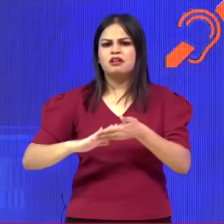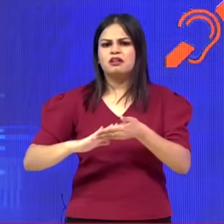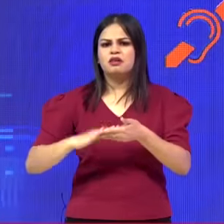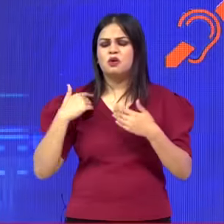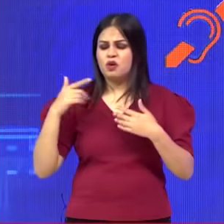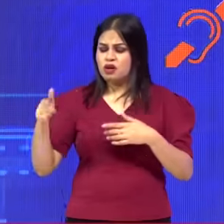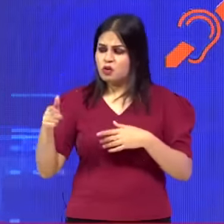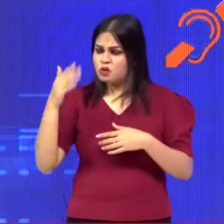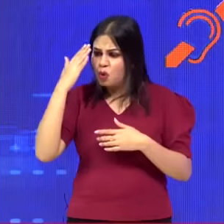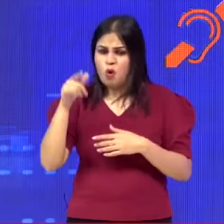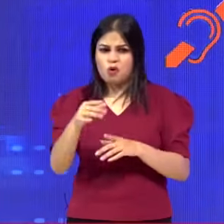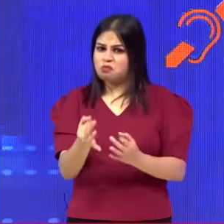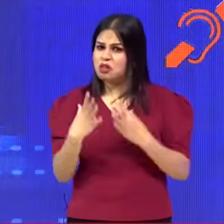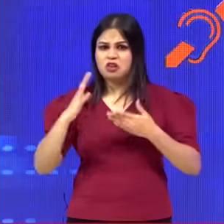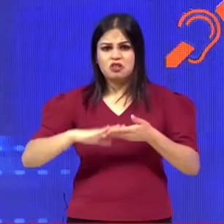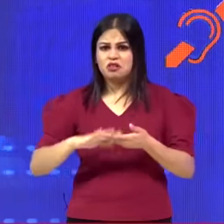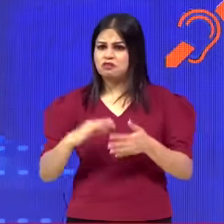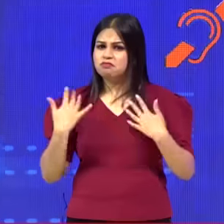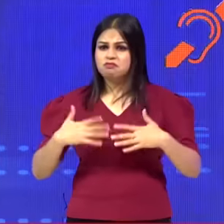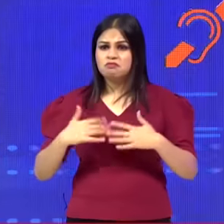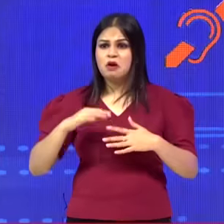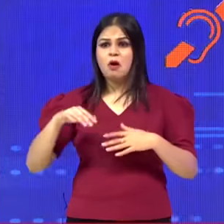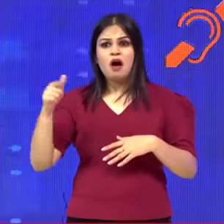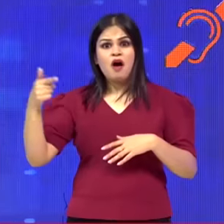इट्स अमेजिंग भाईजान, व्हेन यू कम बैक होम